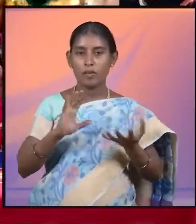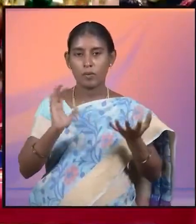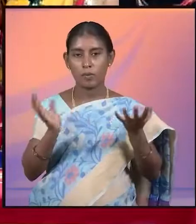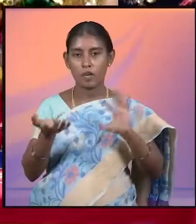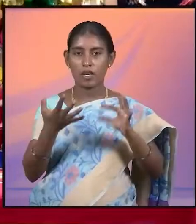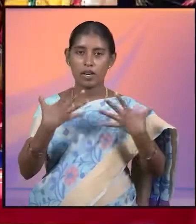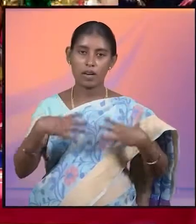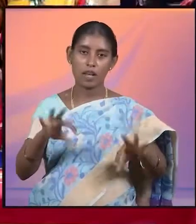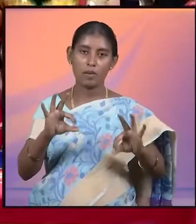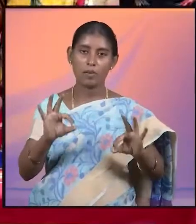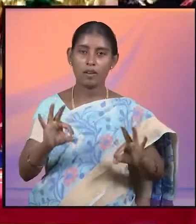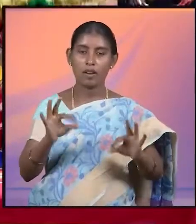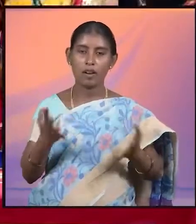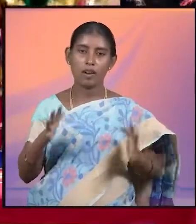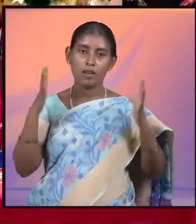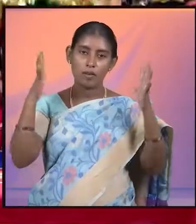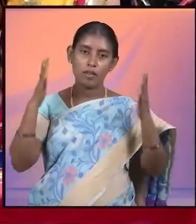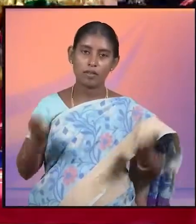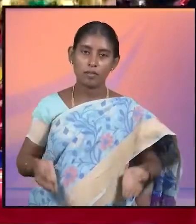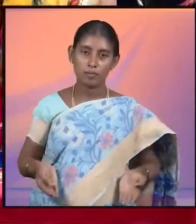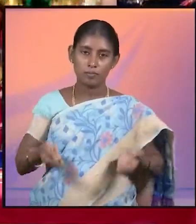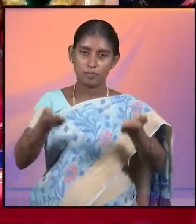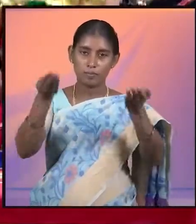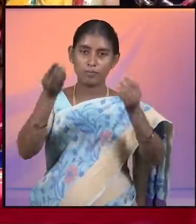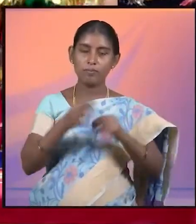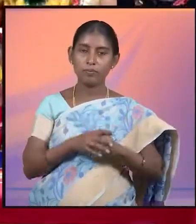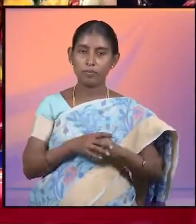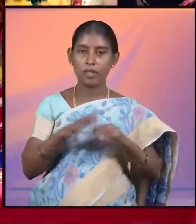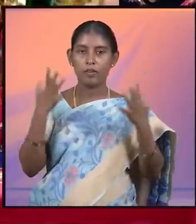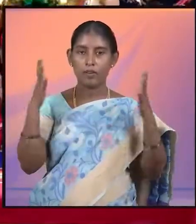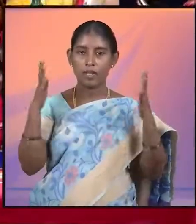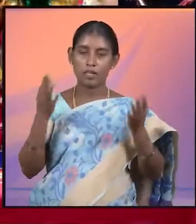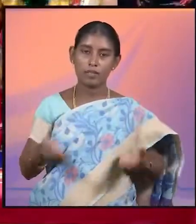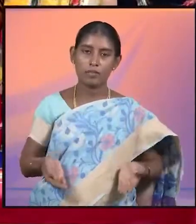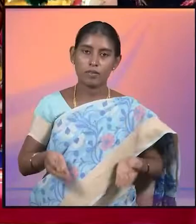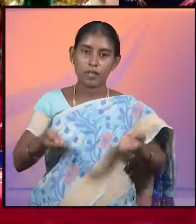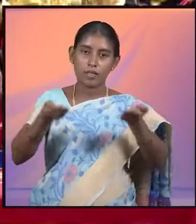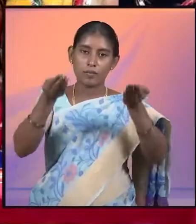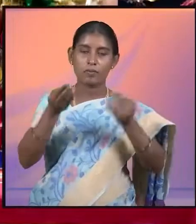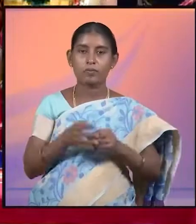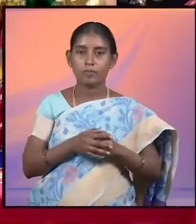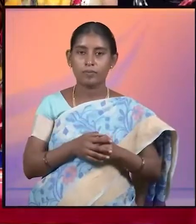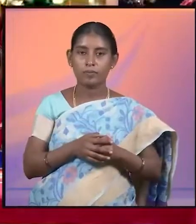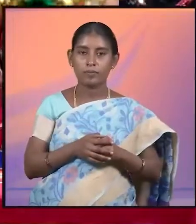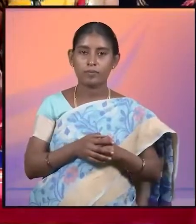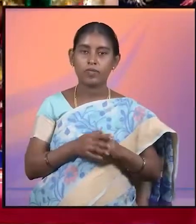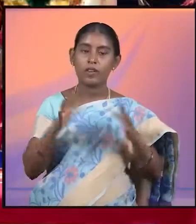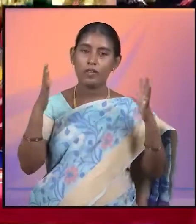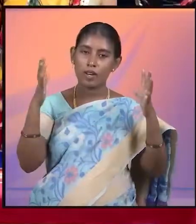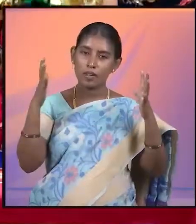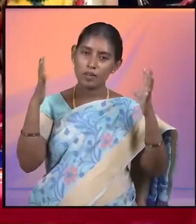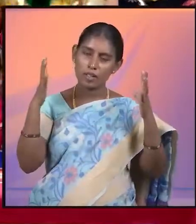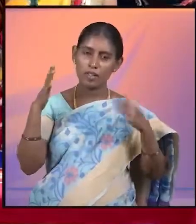வாழியவே, வாழிய வாழிய வாழியவே, வாழிய வாழிய வாழியவே, வாழிய வாழிய வாழியவே,